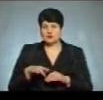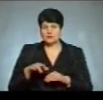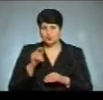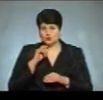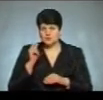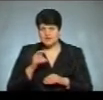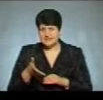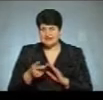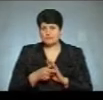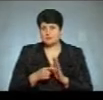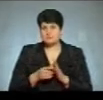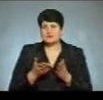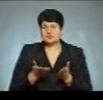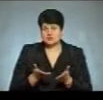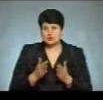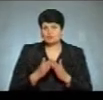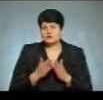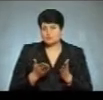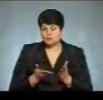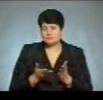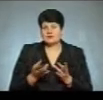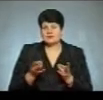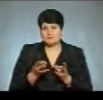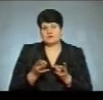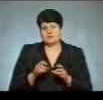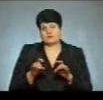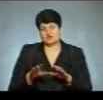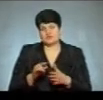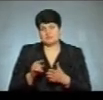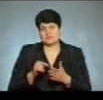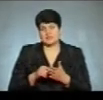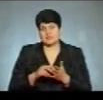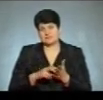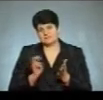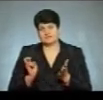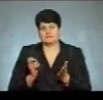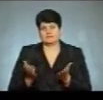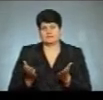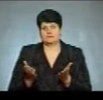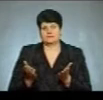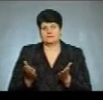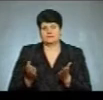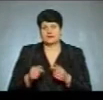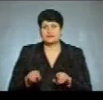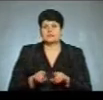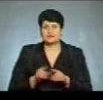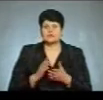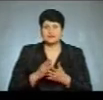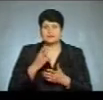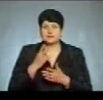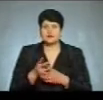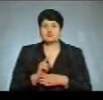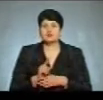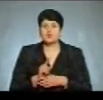в приміщенні будинку, то треба врегулювати питання, тобто зняти з реєстрації. І також є передбачена